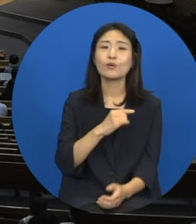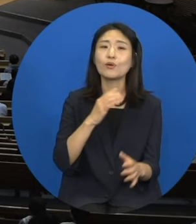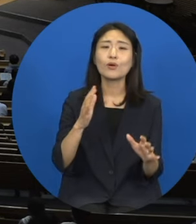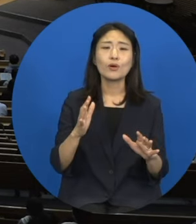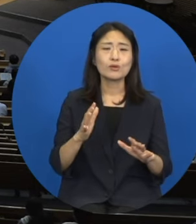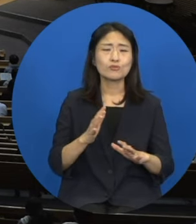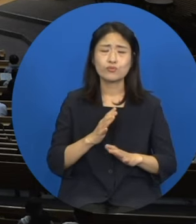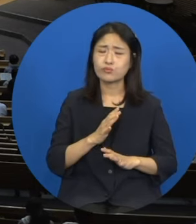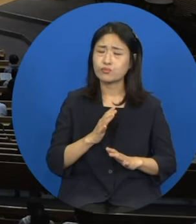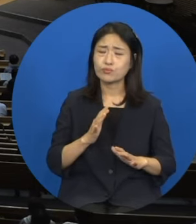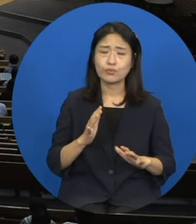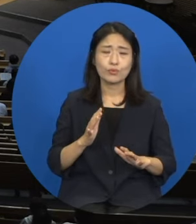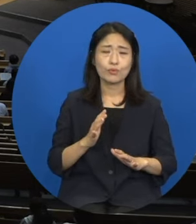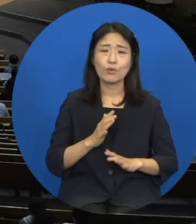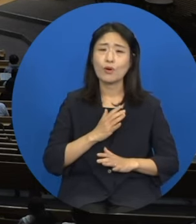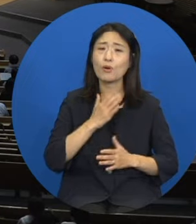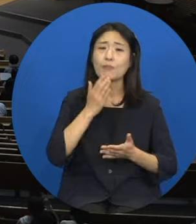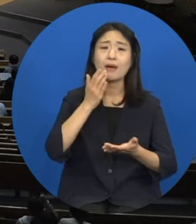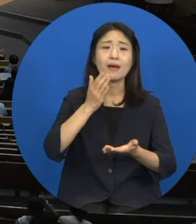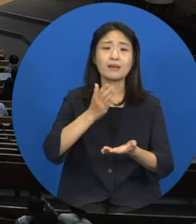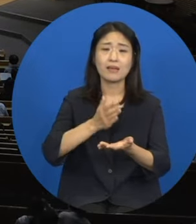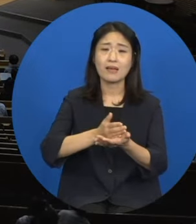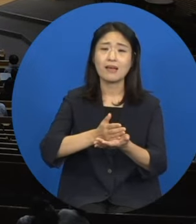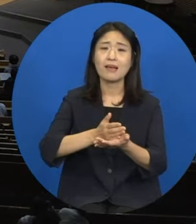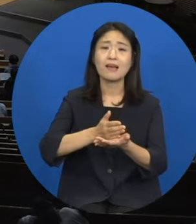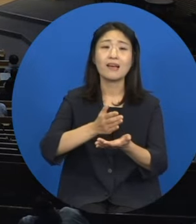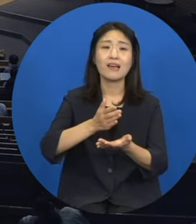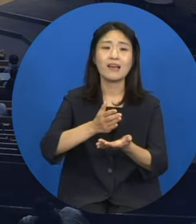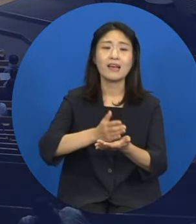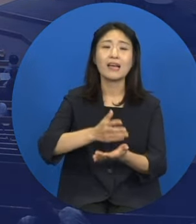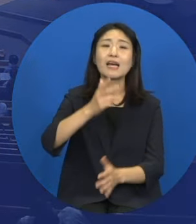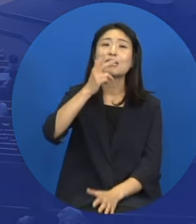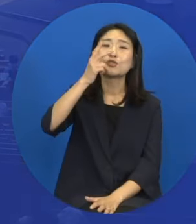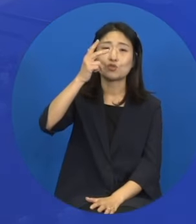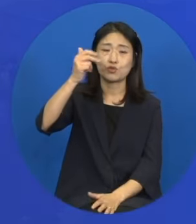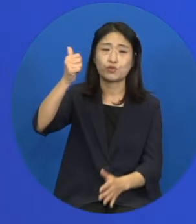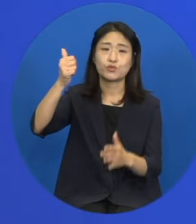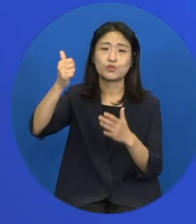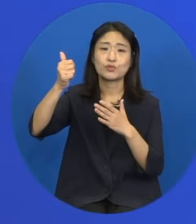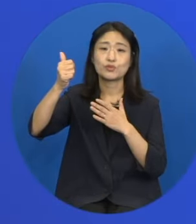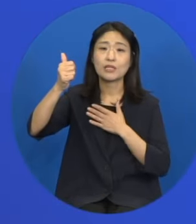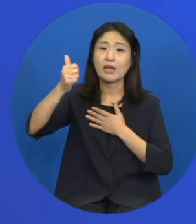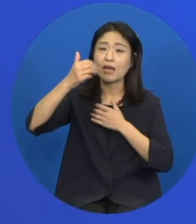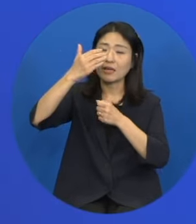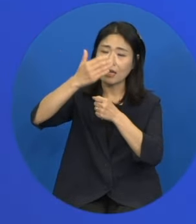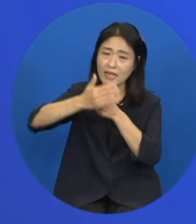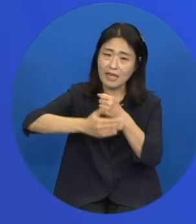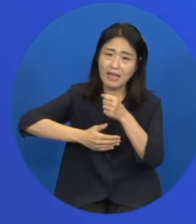아무것도 두려워 주 나의 하나님이 지켜주시네.